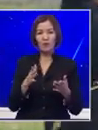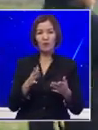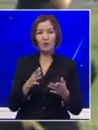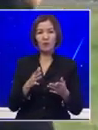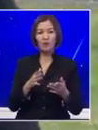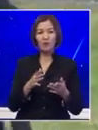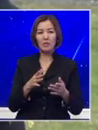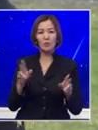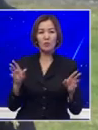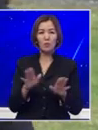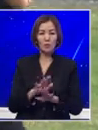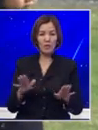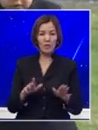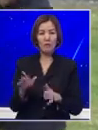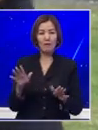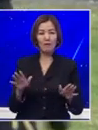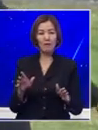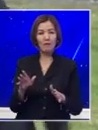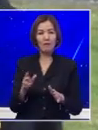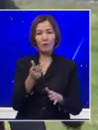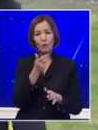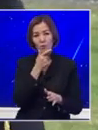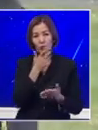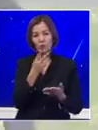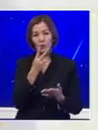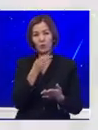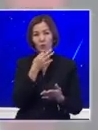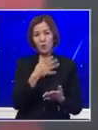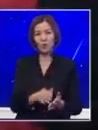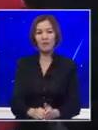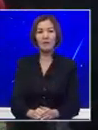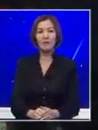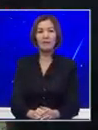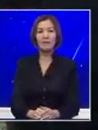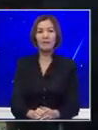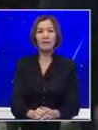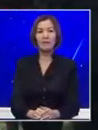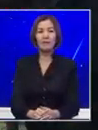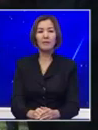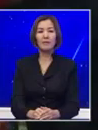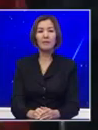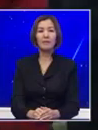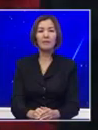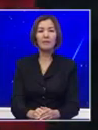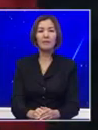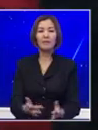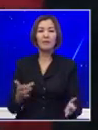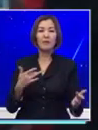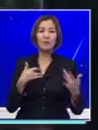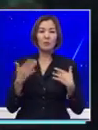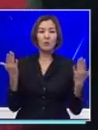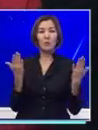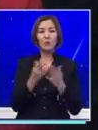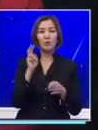патриоттық өлең, сонда көрініс дегендерді жақсы көрем. Мен бұл жерге бұл көріністі көру үшін